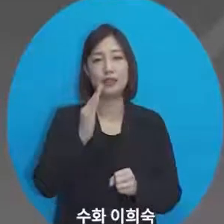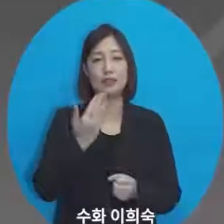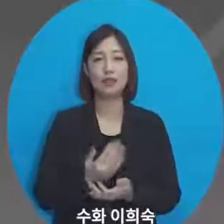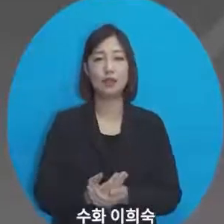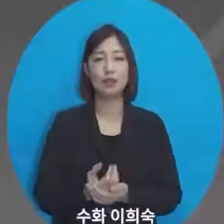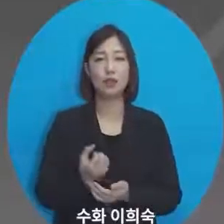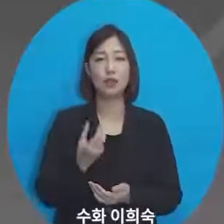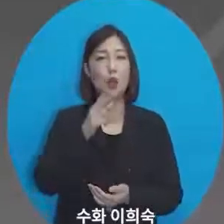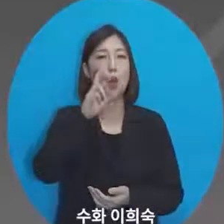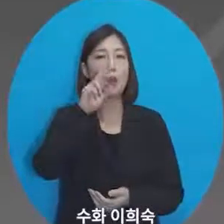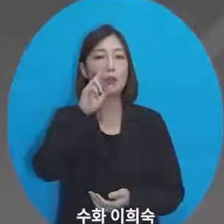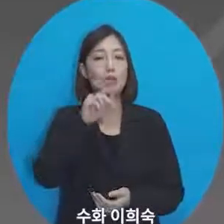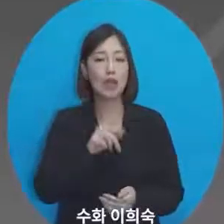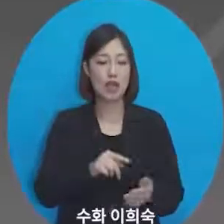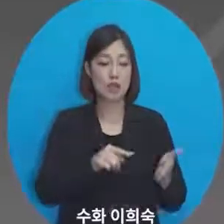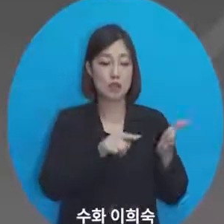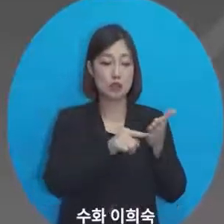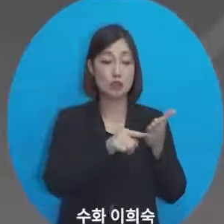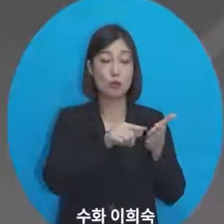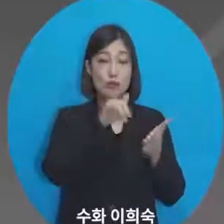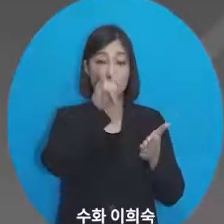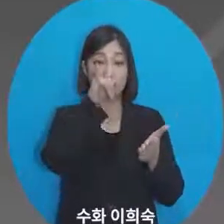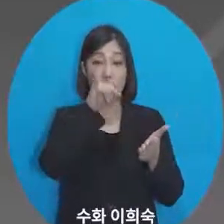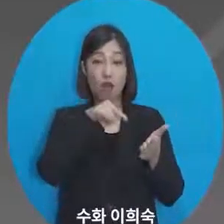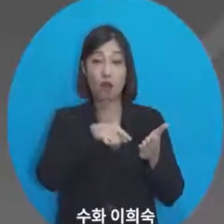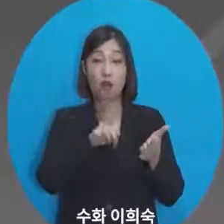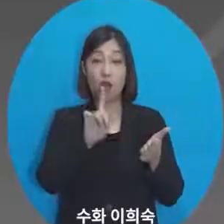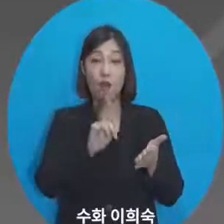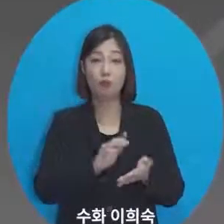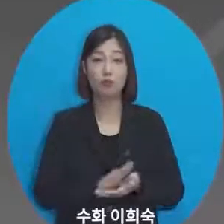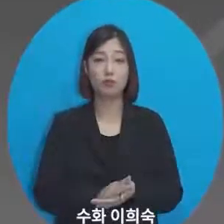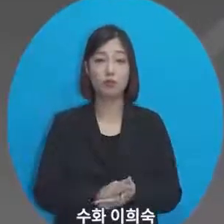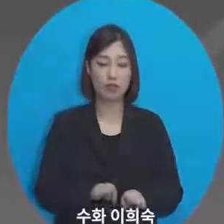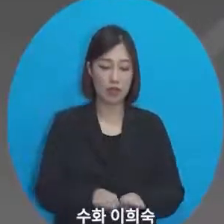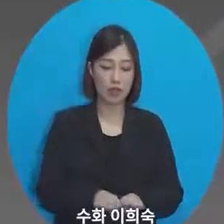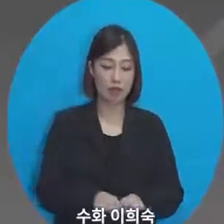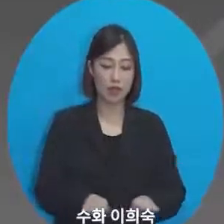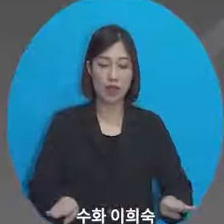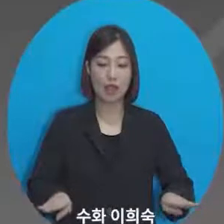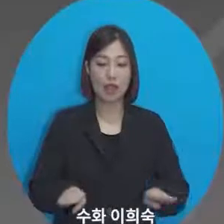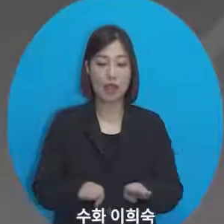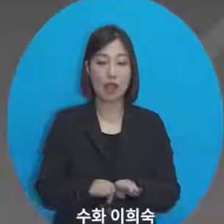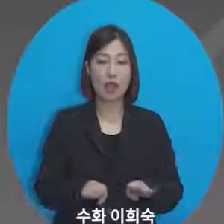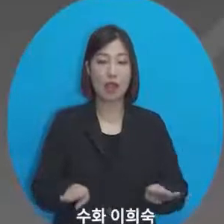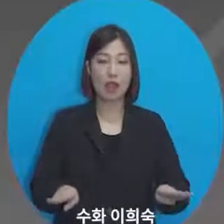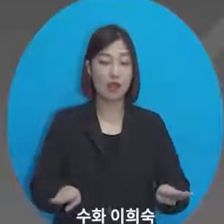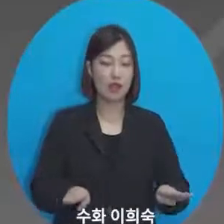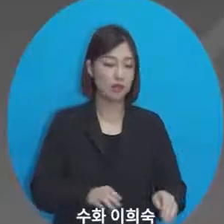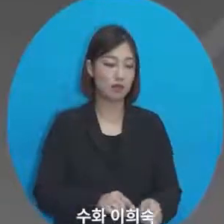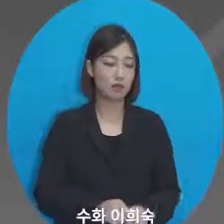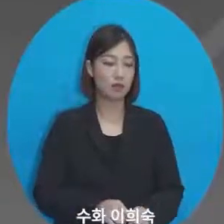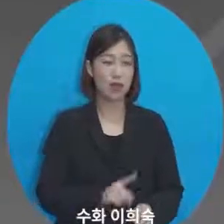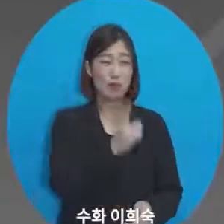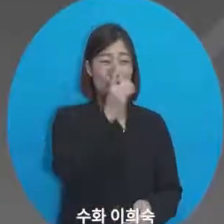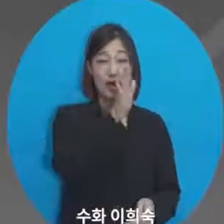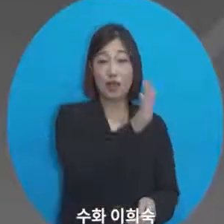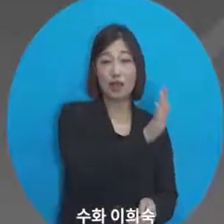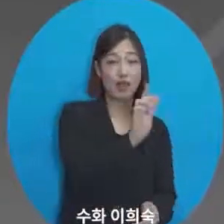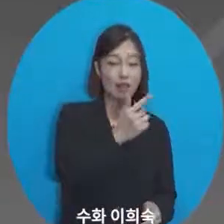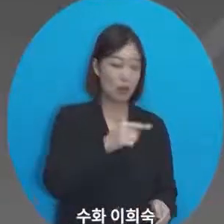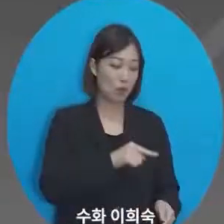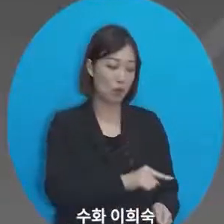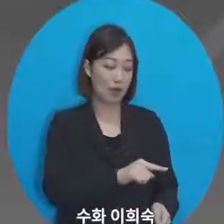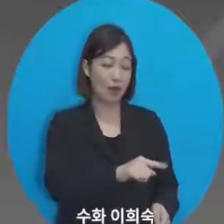비상 호출벨 같은 경우 그 손잡이 측면하고 바닥에서 20cm 높이에 각각